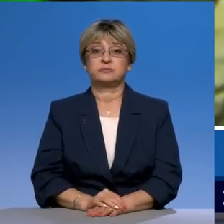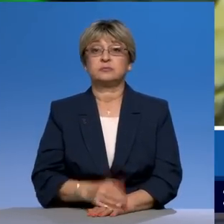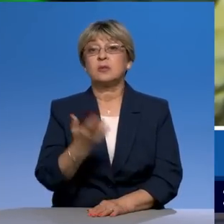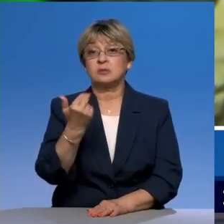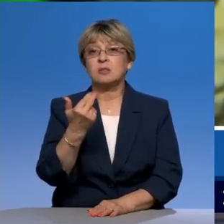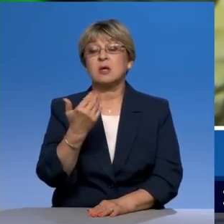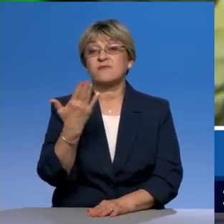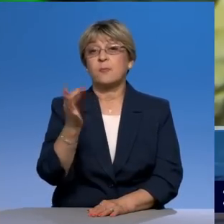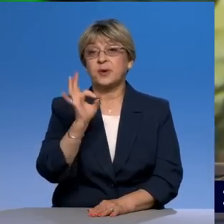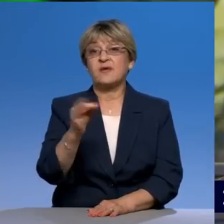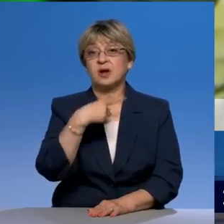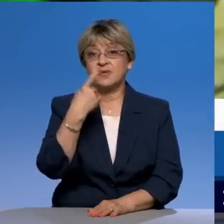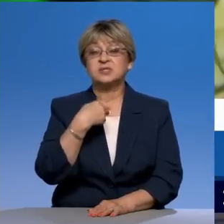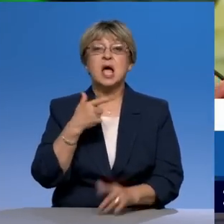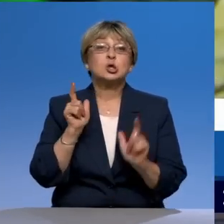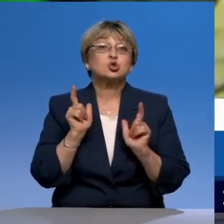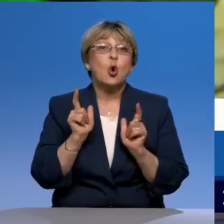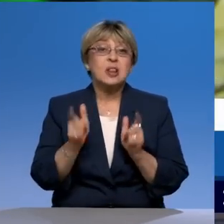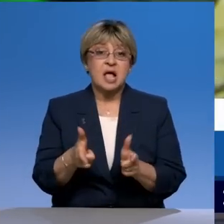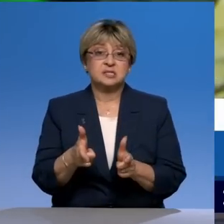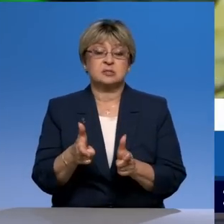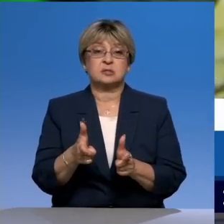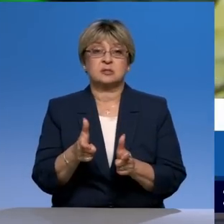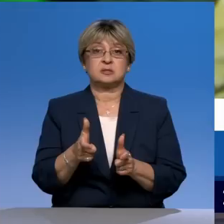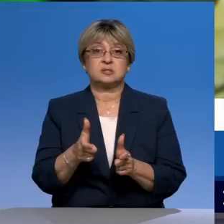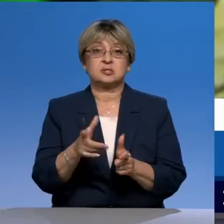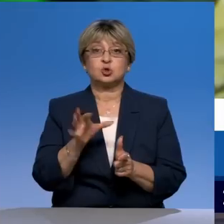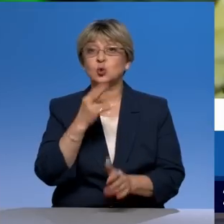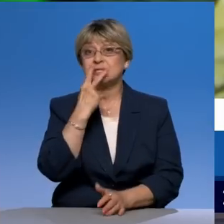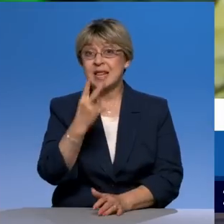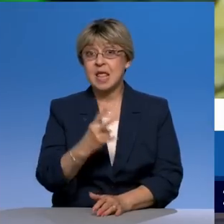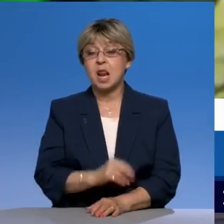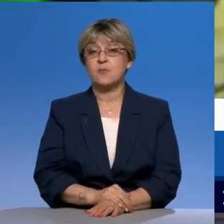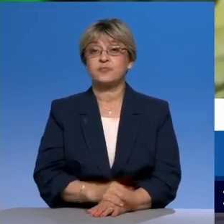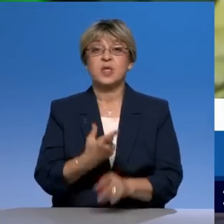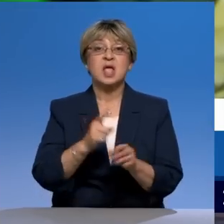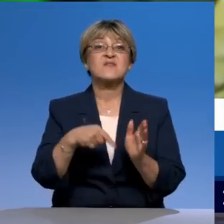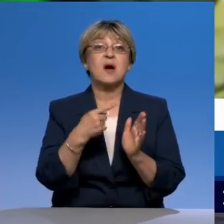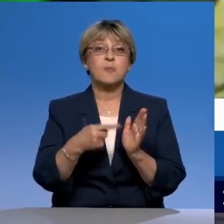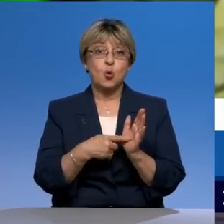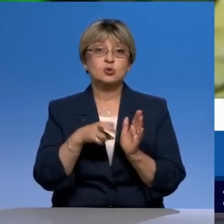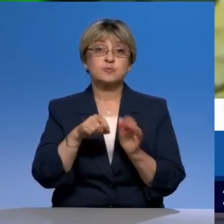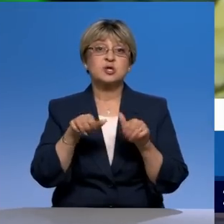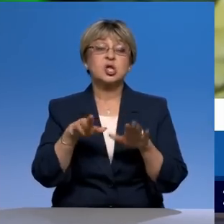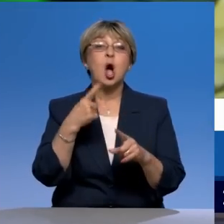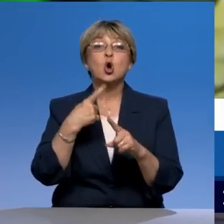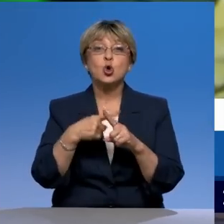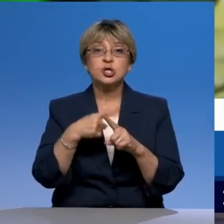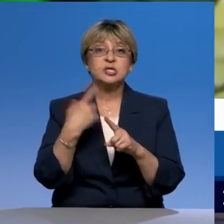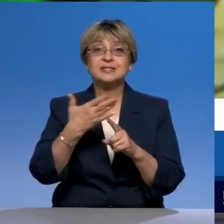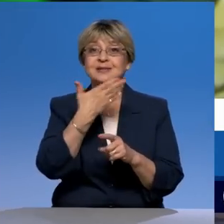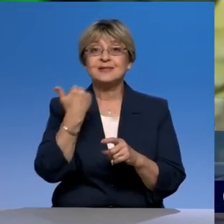абсолютно правильно. Я тоже согласен с нашим телезрителем. Этот вопрос бы решило. То есть хроническое, если нет у